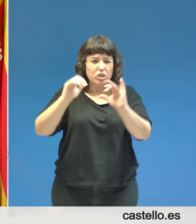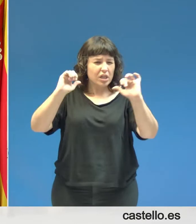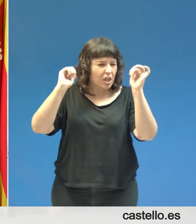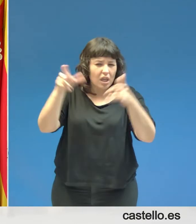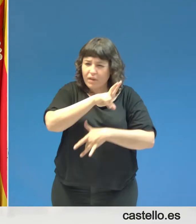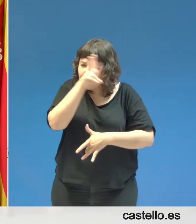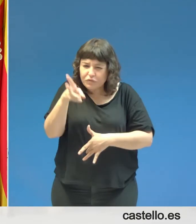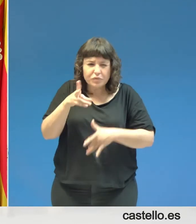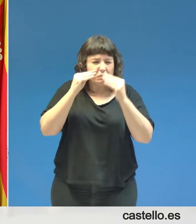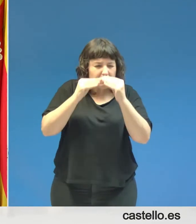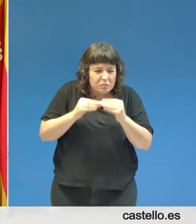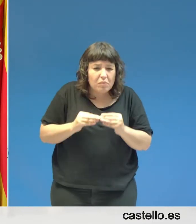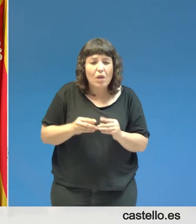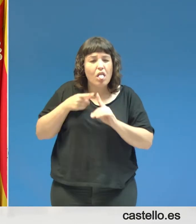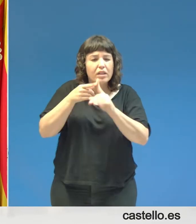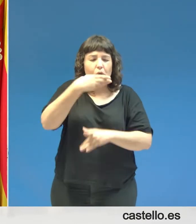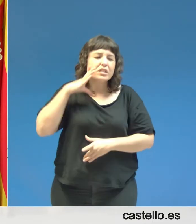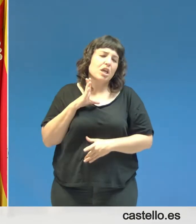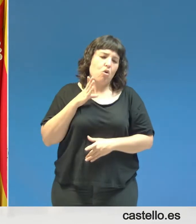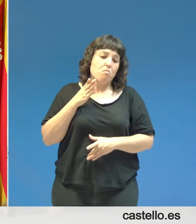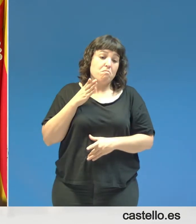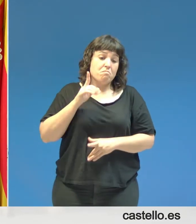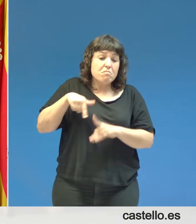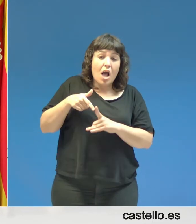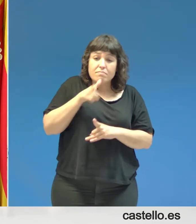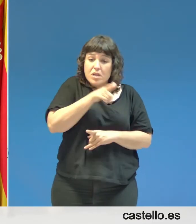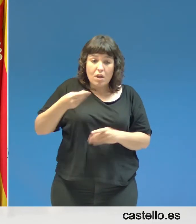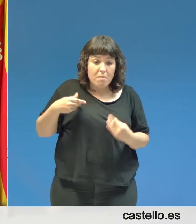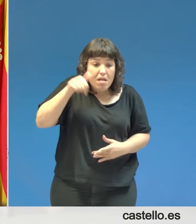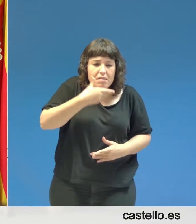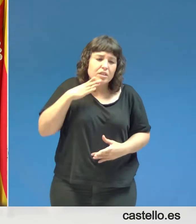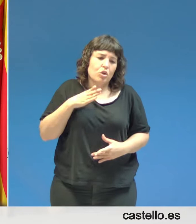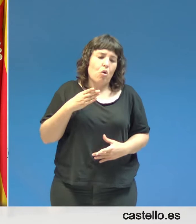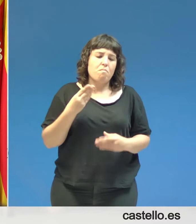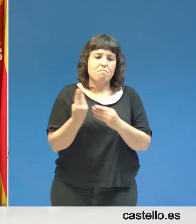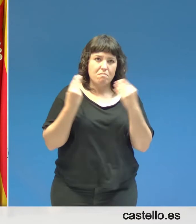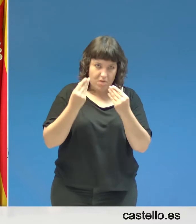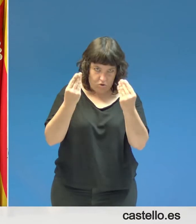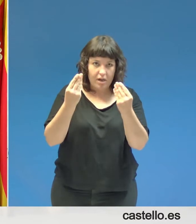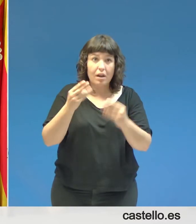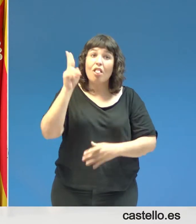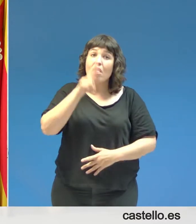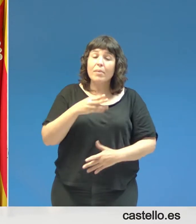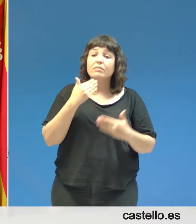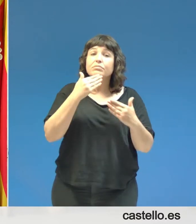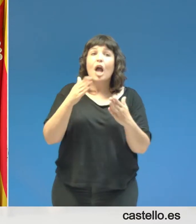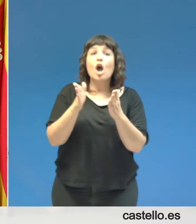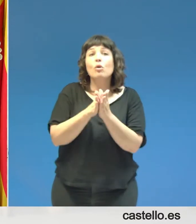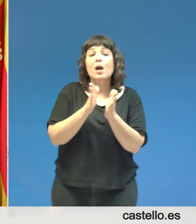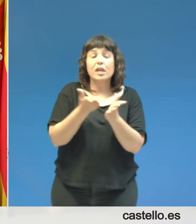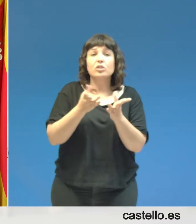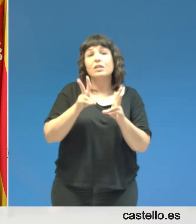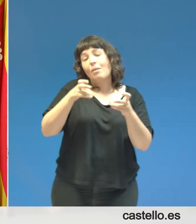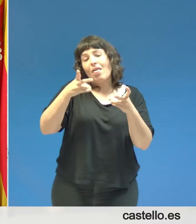que milloraren Castelló i també la vida de les persones que hi habitem. I també molt agraït també als companys dels mitjans de comunicació, ha estat un